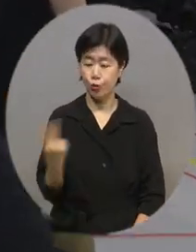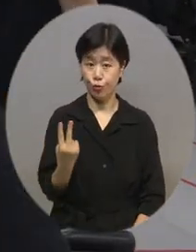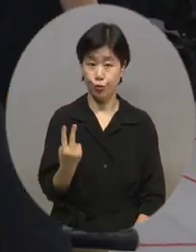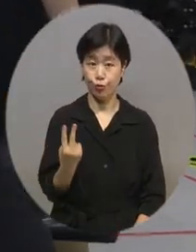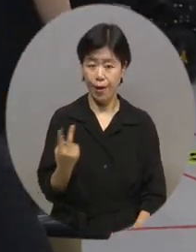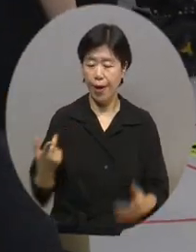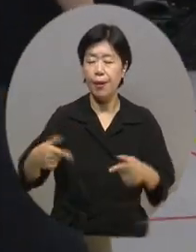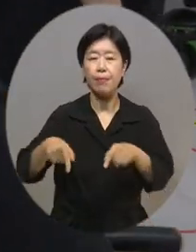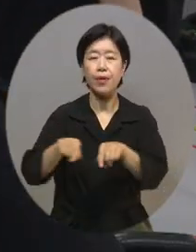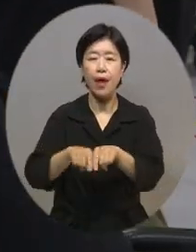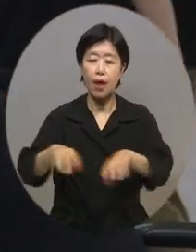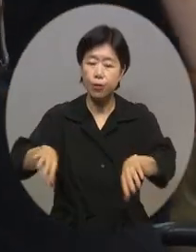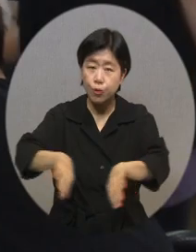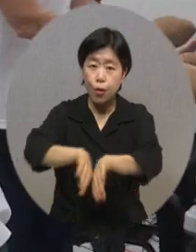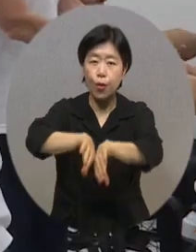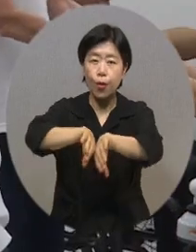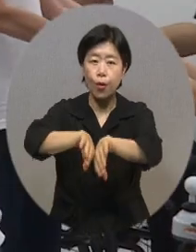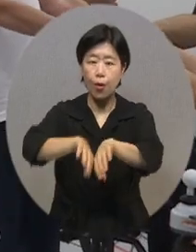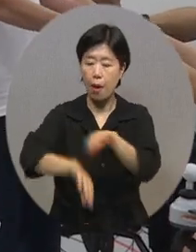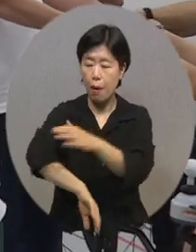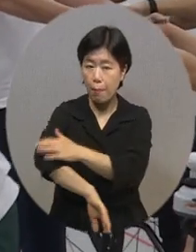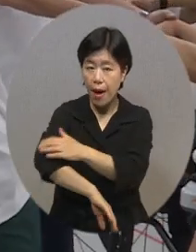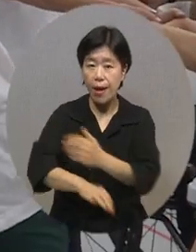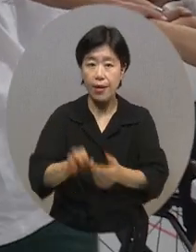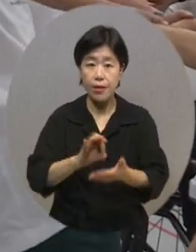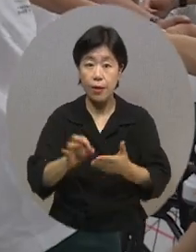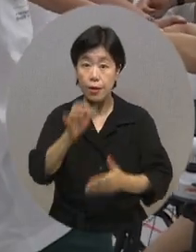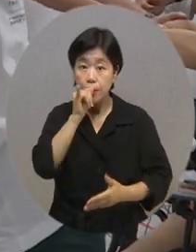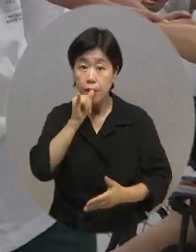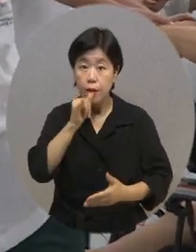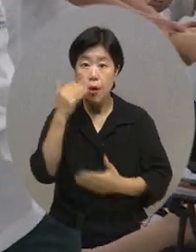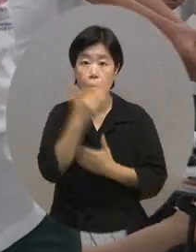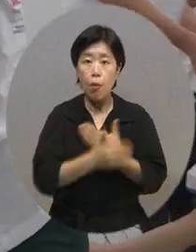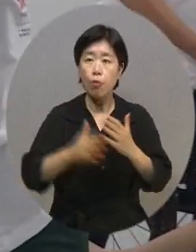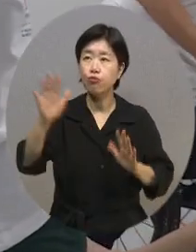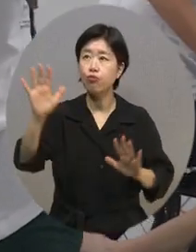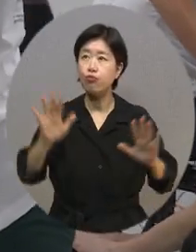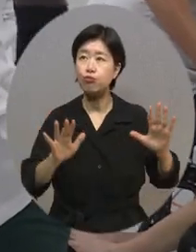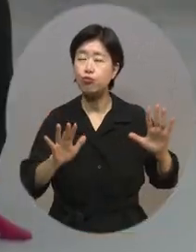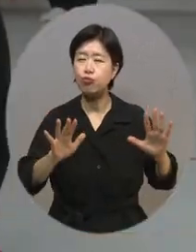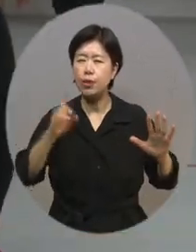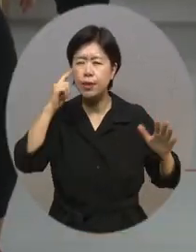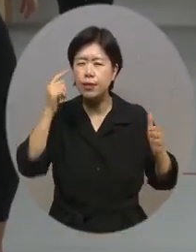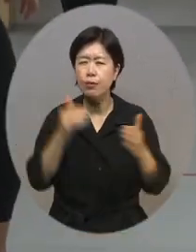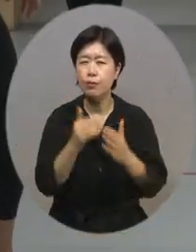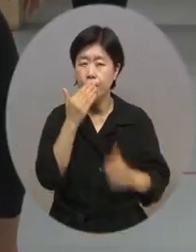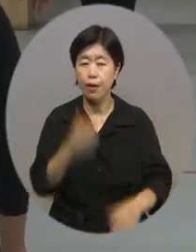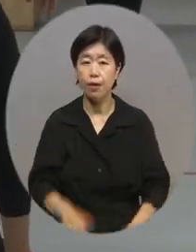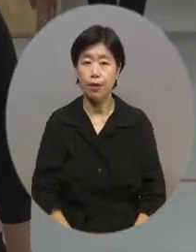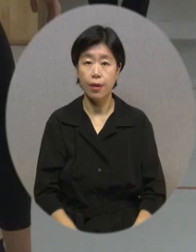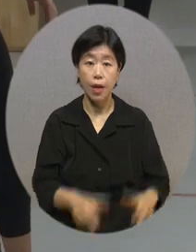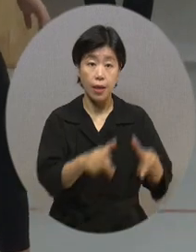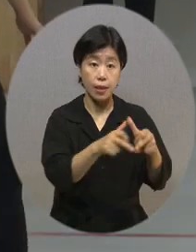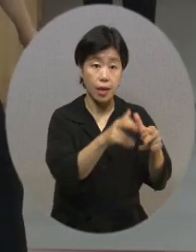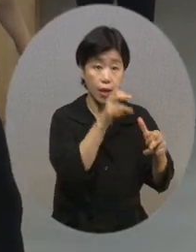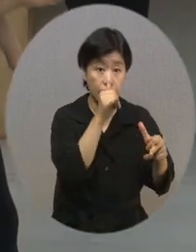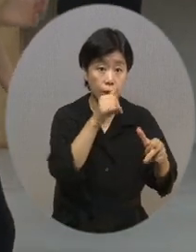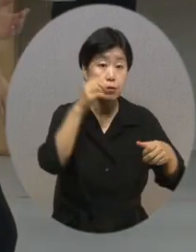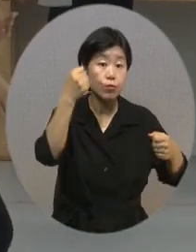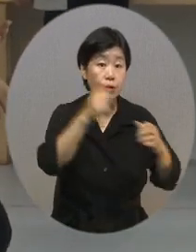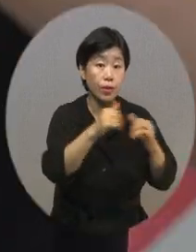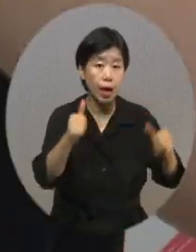맞대고 팔꿈치를 자유롭게 움직여 몸의 움직임에 집중합니다. 장애 무용수들은 피부의